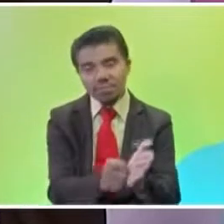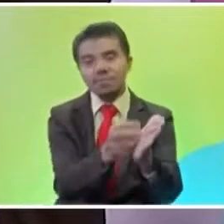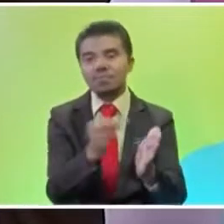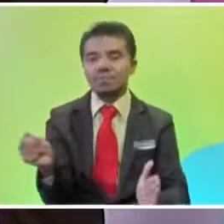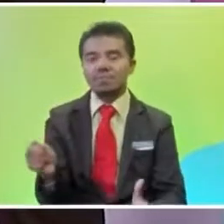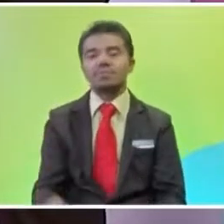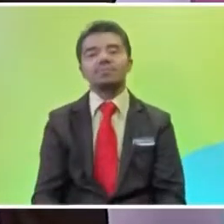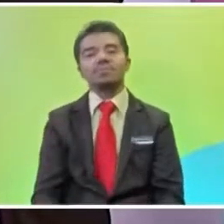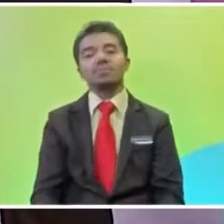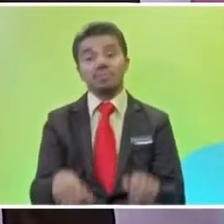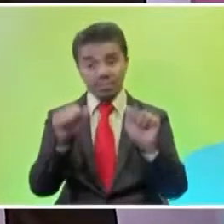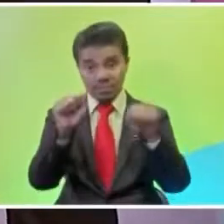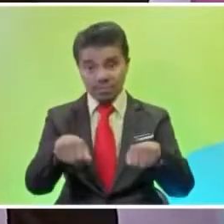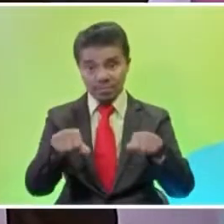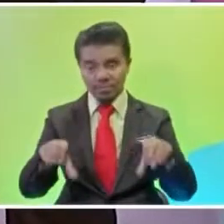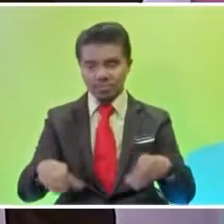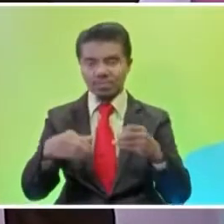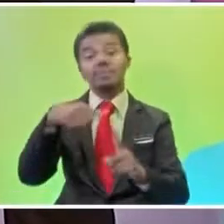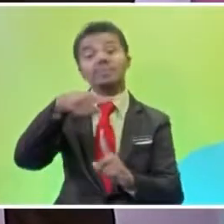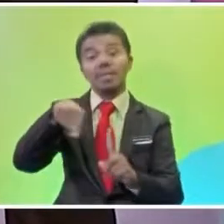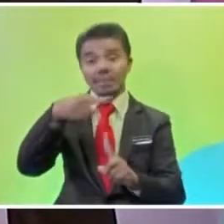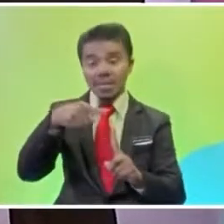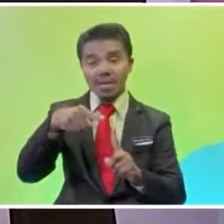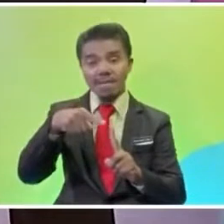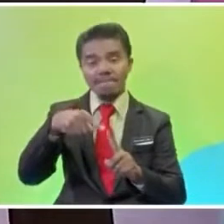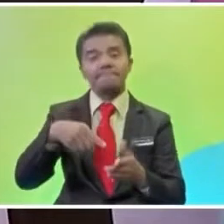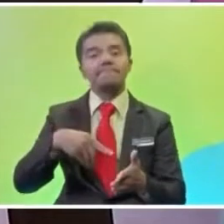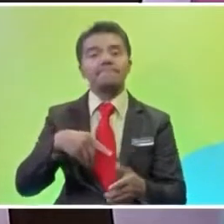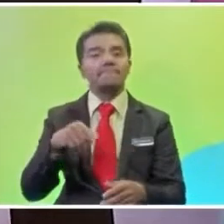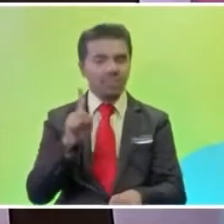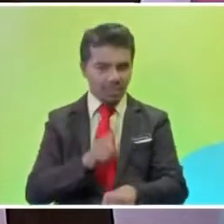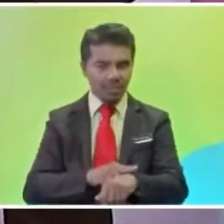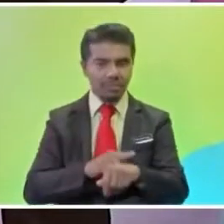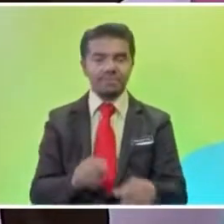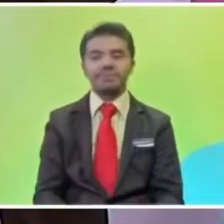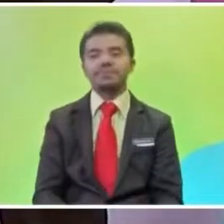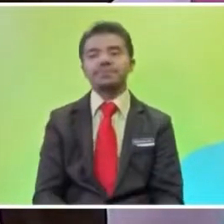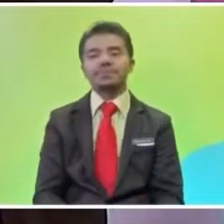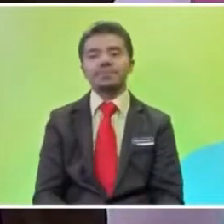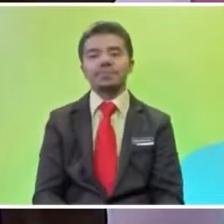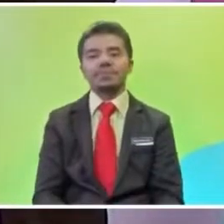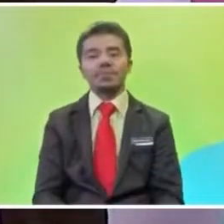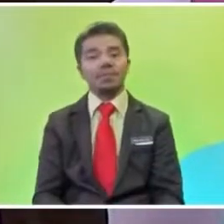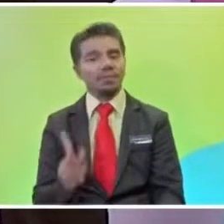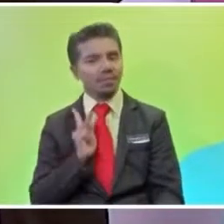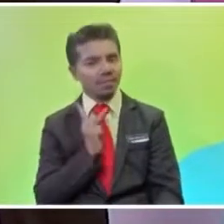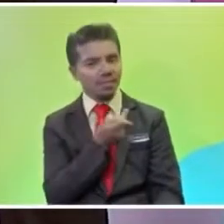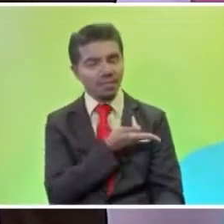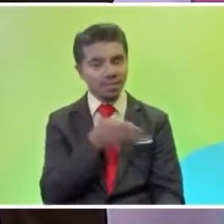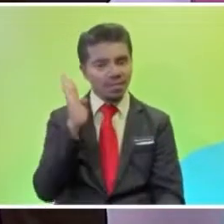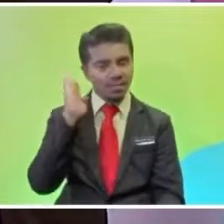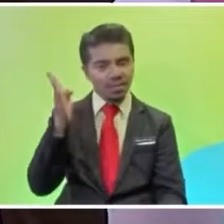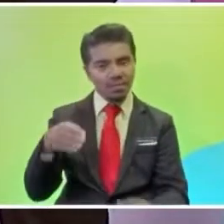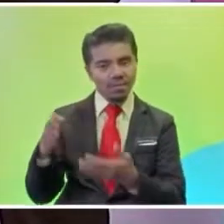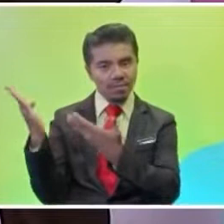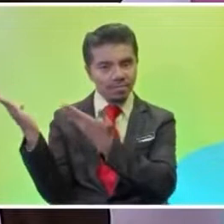masa dan bukan hanya pada satu-satunya sesi pembelajaran Oke saya tidak bawa kita semua pergi kepada satu Scope